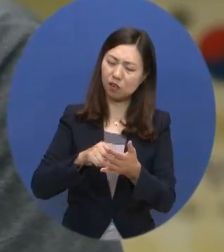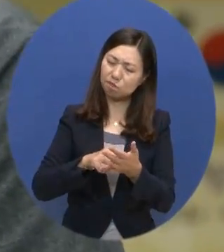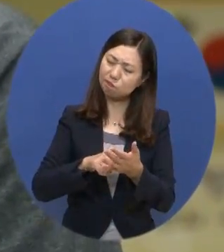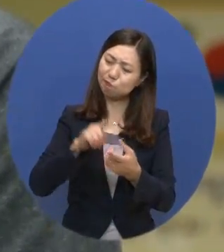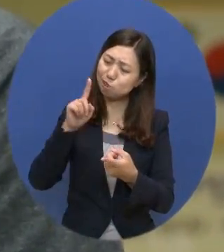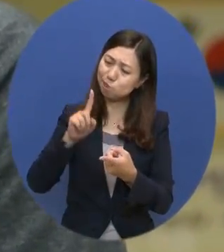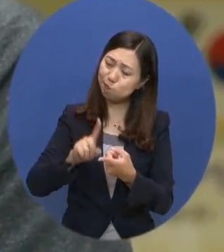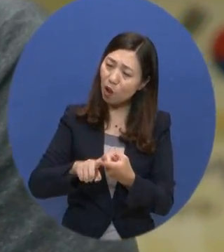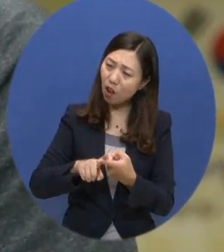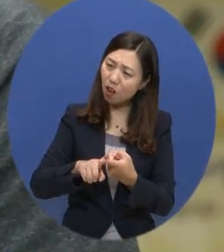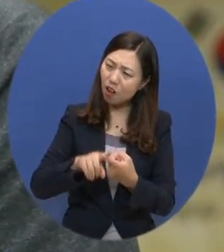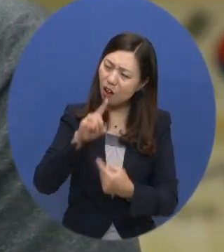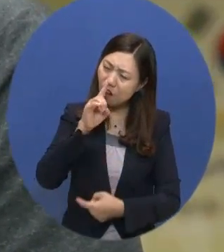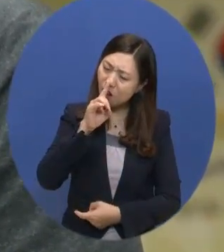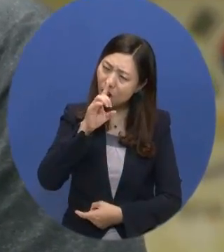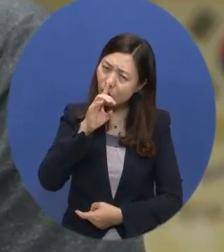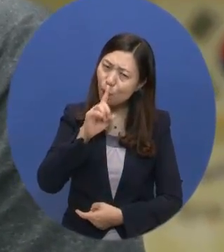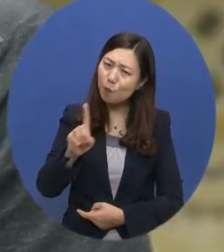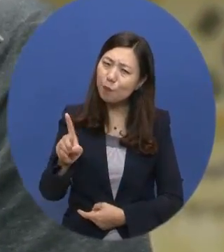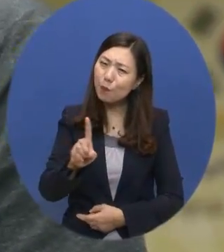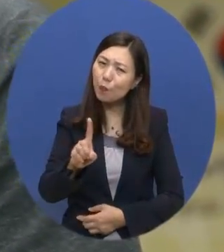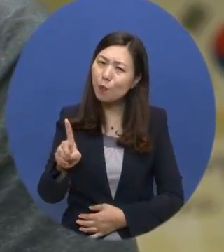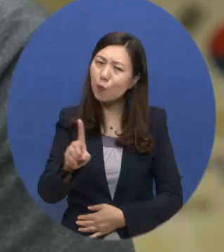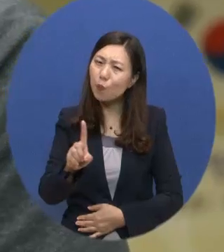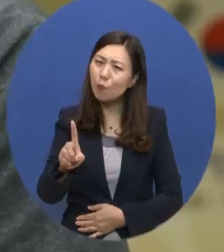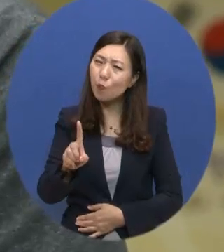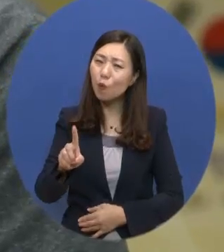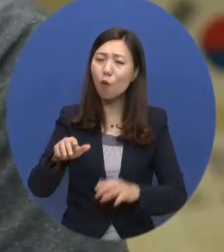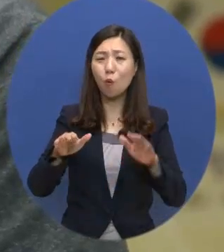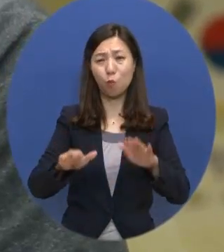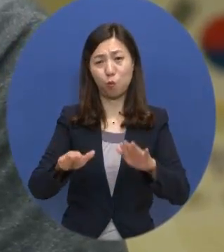마음에도 안 되는